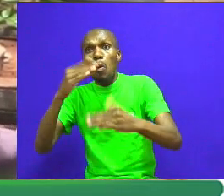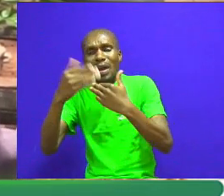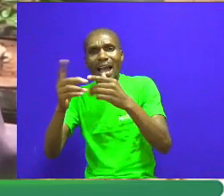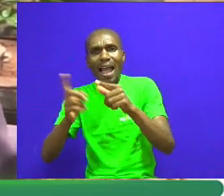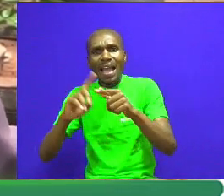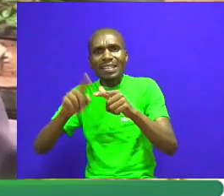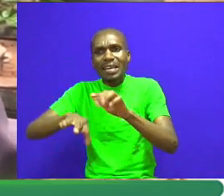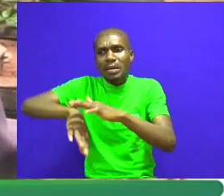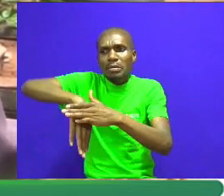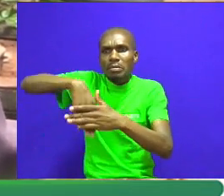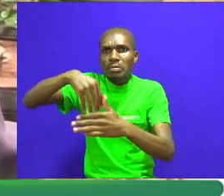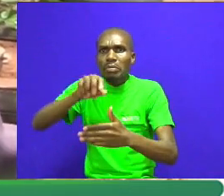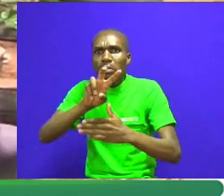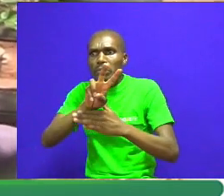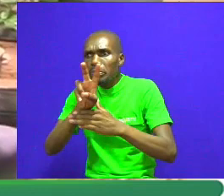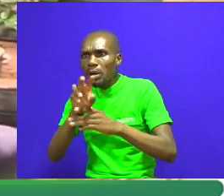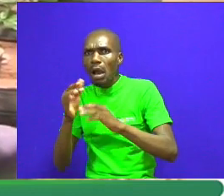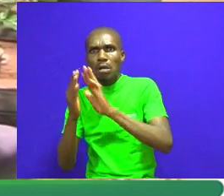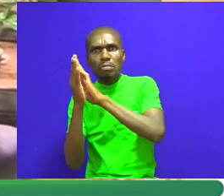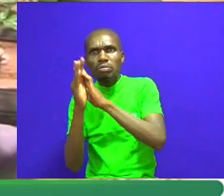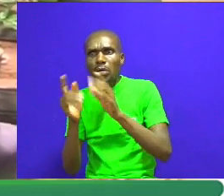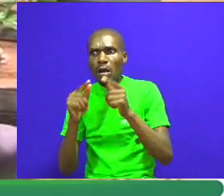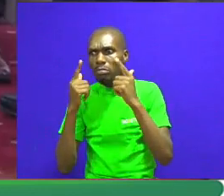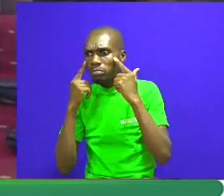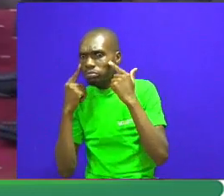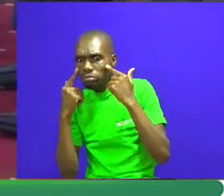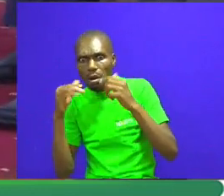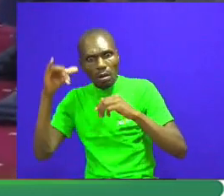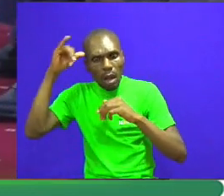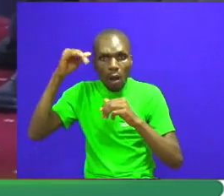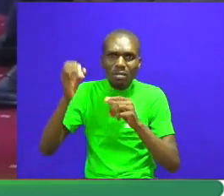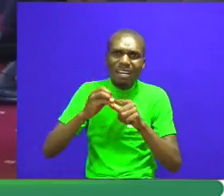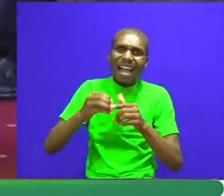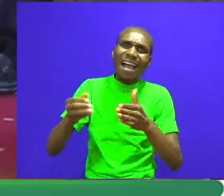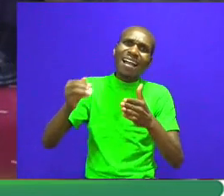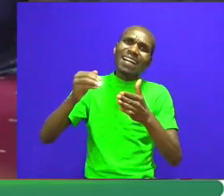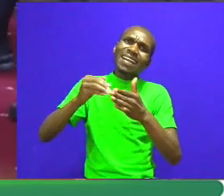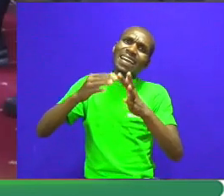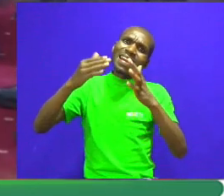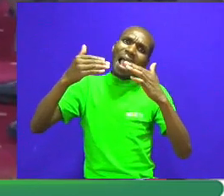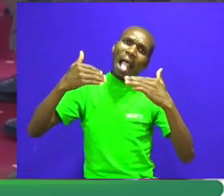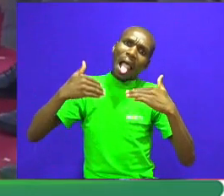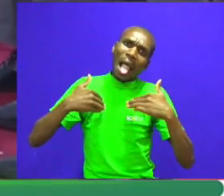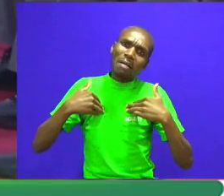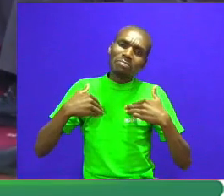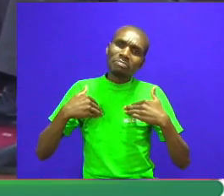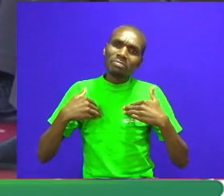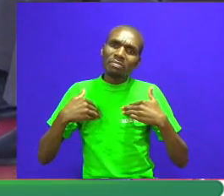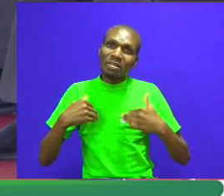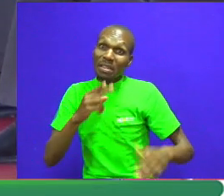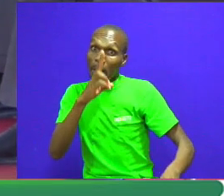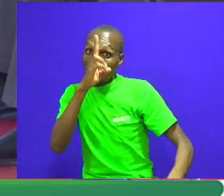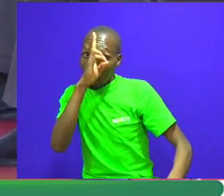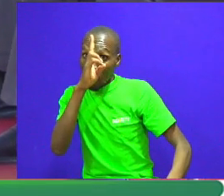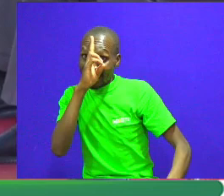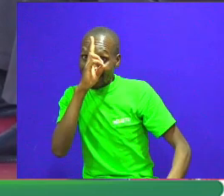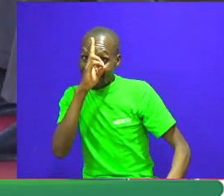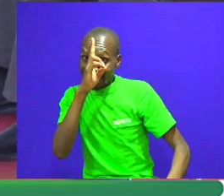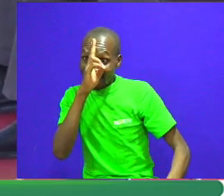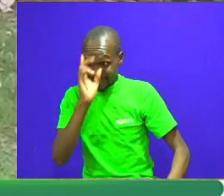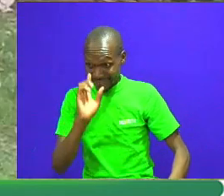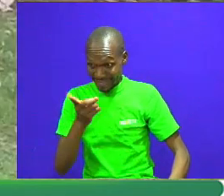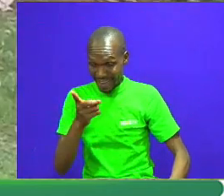tatu mara nne kwa kuangalia ng'ombe kama siko. Bono ni goya tigeire subudineni babanya nyimbo kuruwa sense